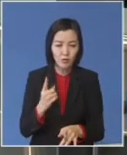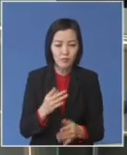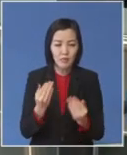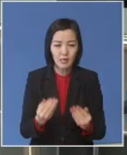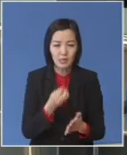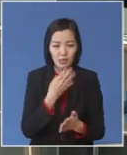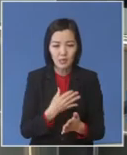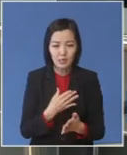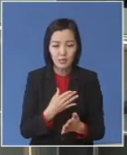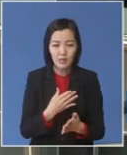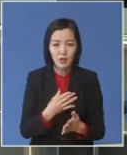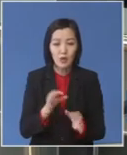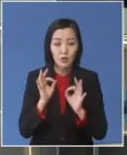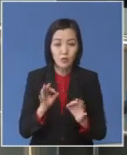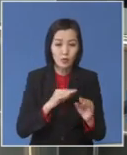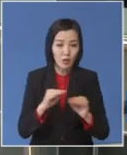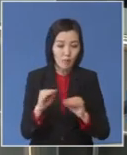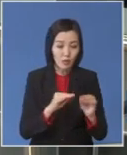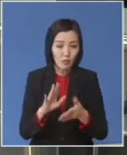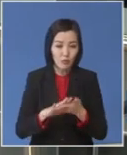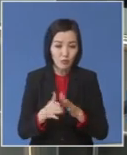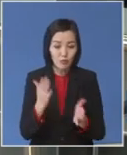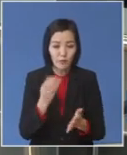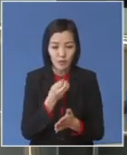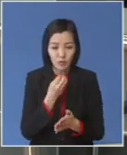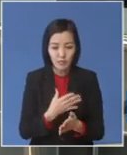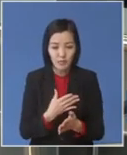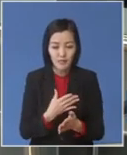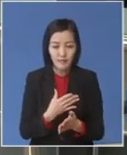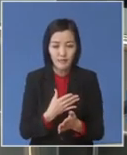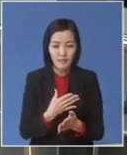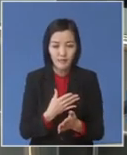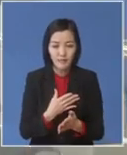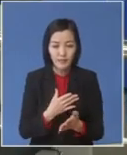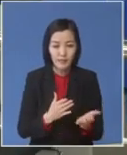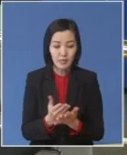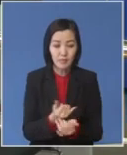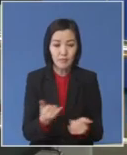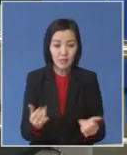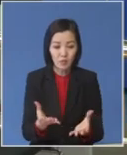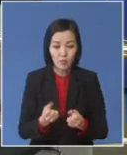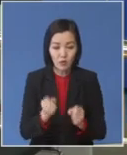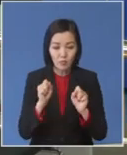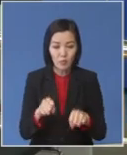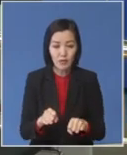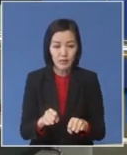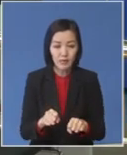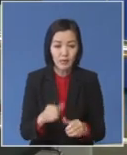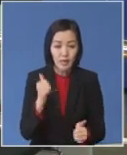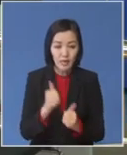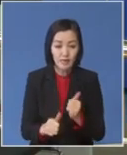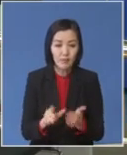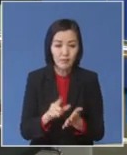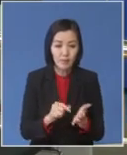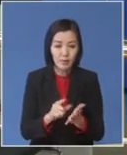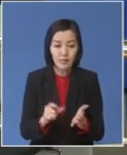жақсы рәсімделіп жасалған. Бәрін бірақ жерден аламыз. Әрбір адамдардың, әрбір пенсионер